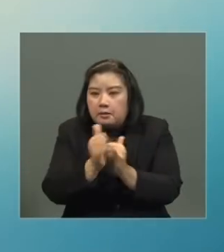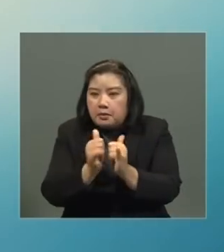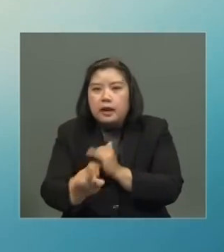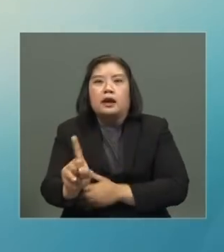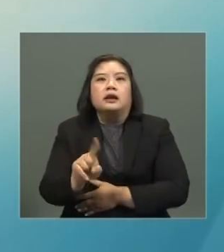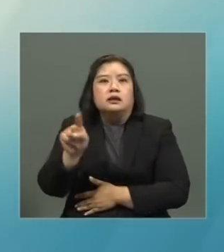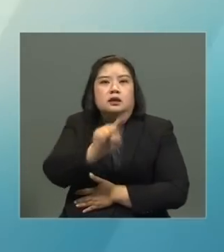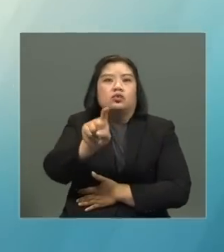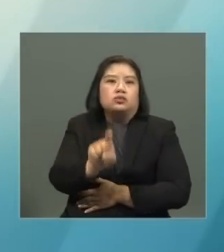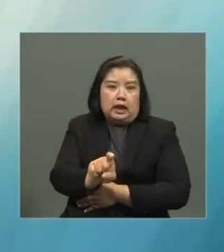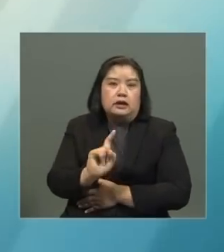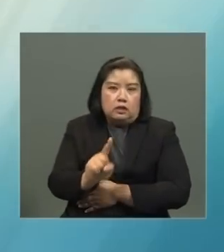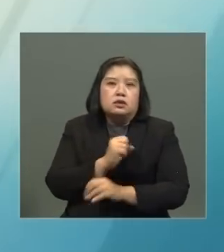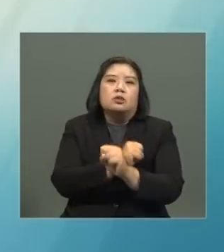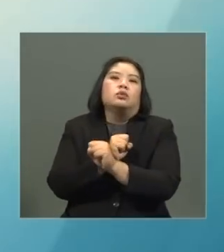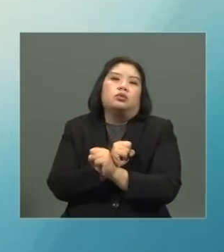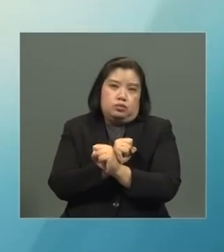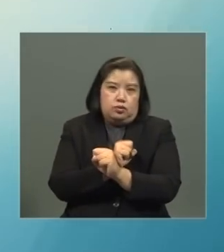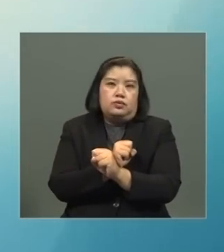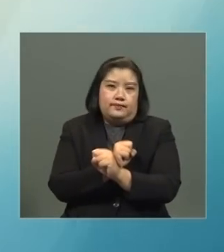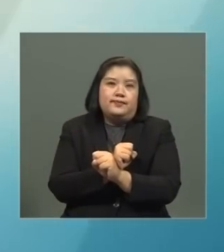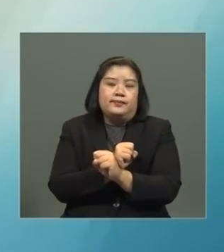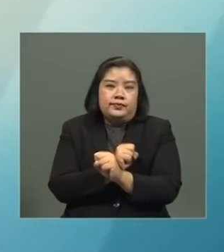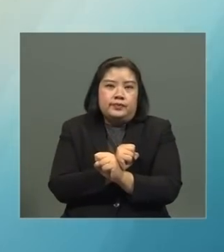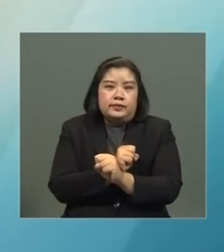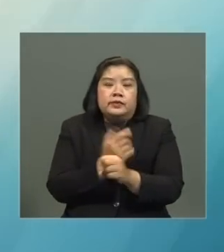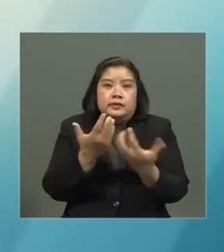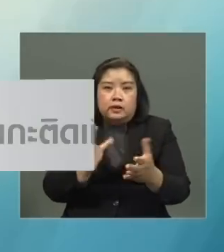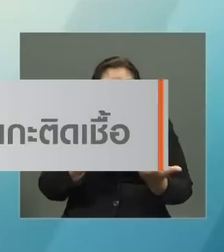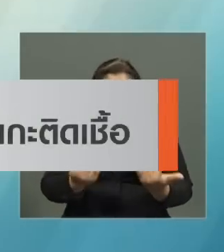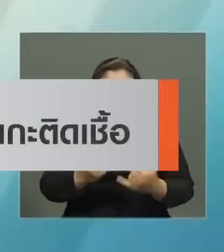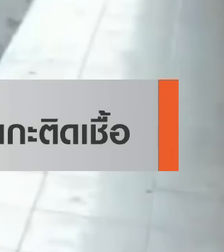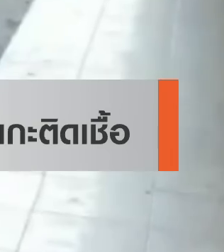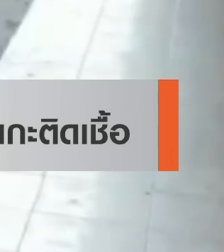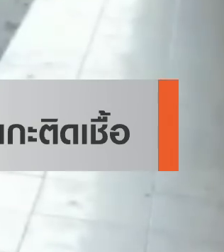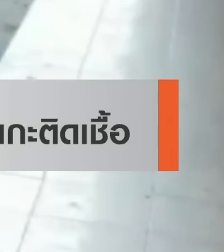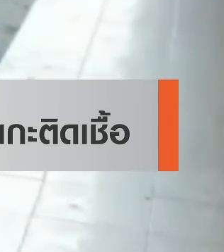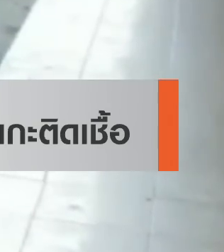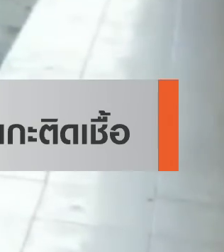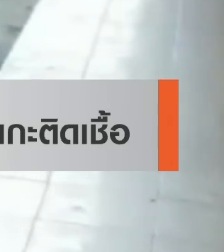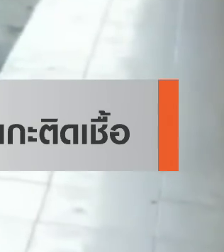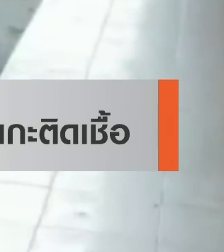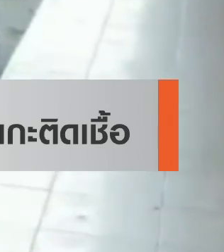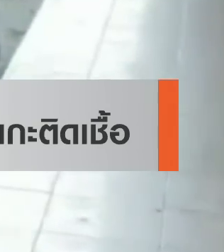าวชาวลาวแล้วก็เมียนมาที่ทำงานอยู่ในร้านคาราโอเกะเป็นการติดเชื้อแบบไม่แสดงอาการครับ